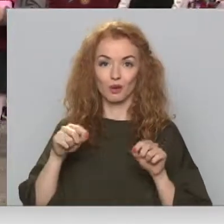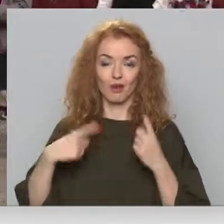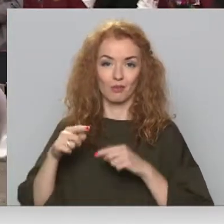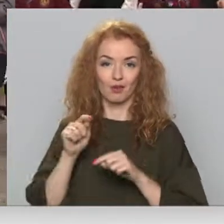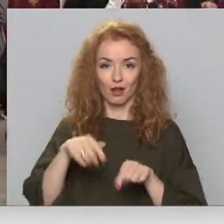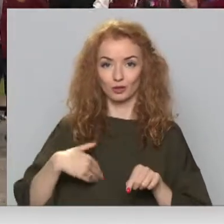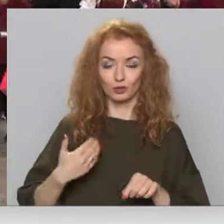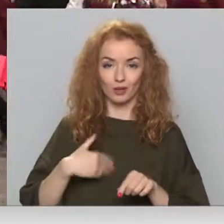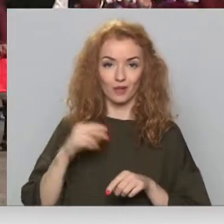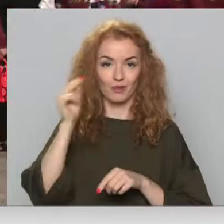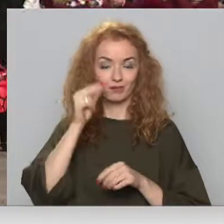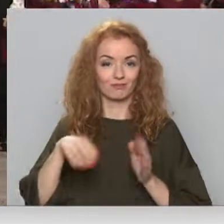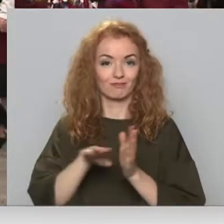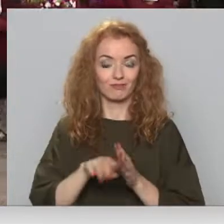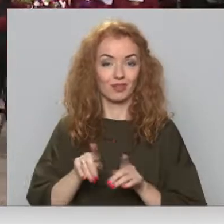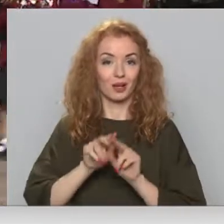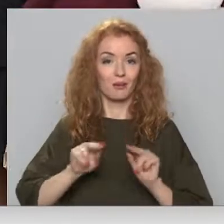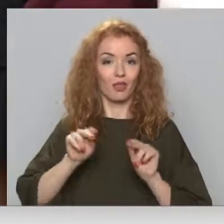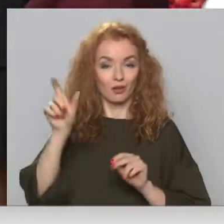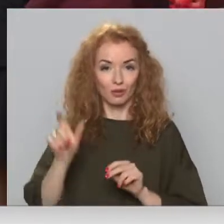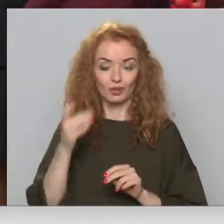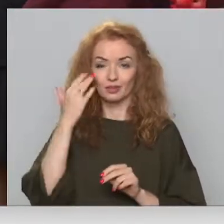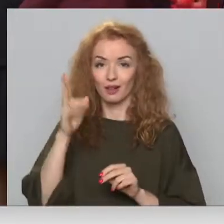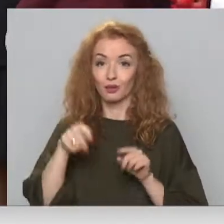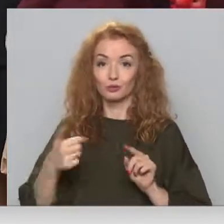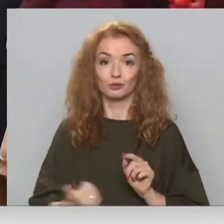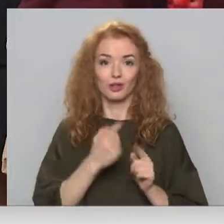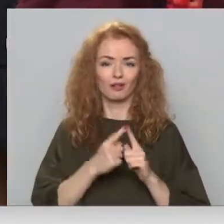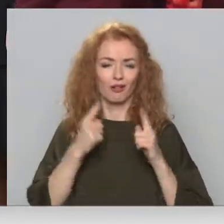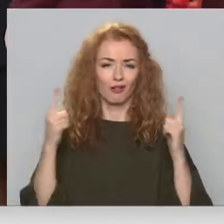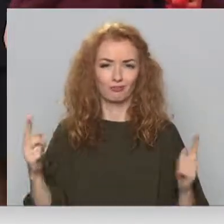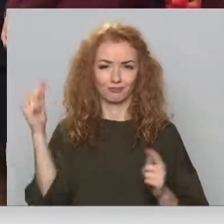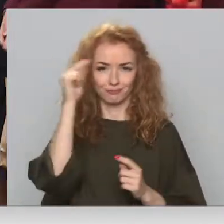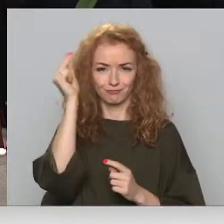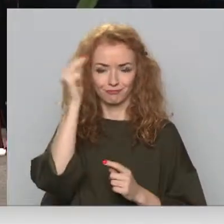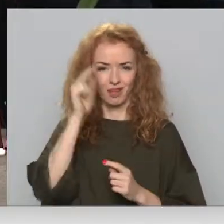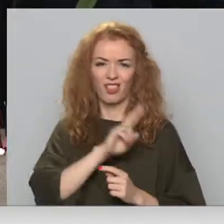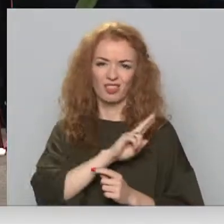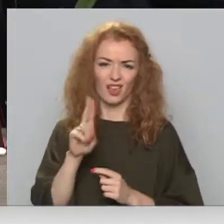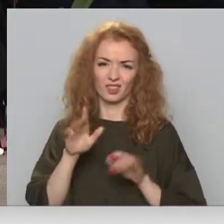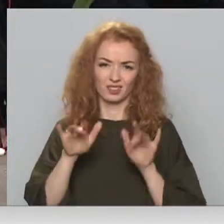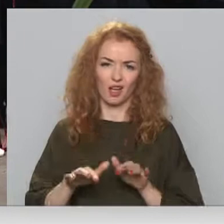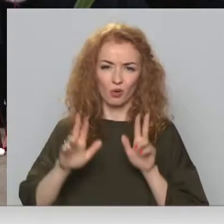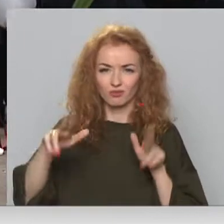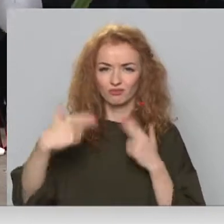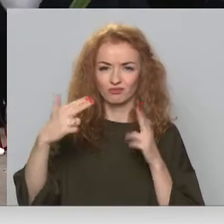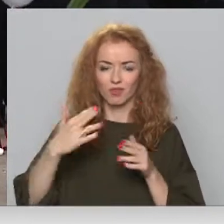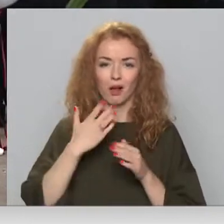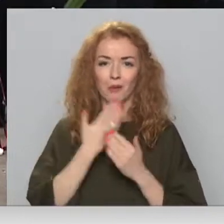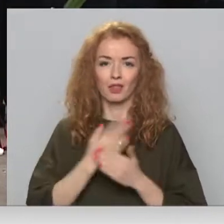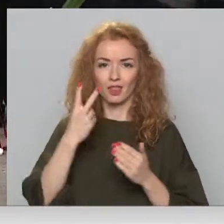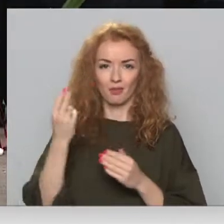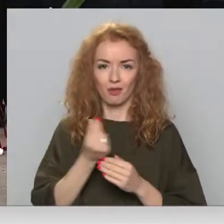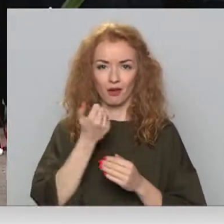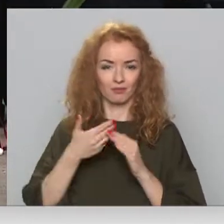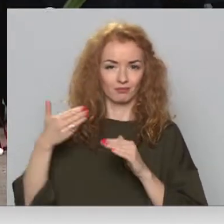skolas solos, viņi tāpat kā viņu pedagoga cer, ka šogad vēl ilgi varēs tikties klātienē, nevis datoru lodziņos, kā aizvadītajos divos mācību